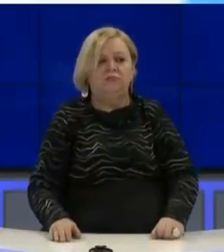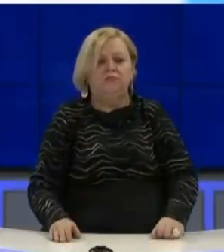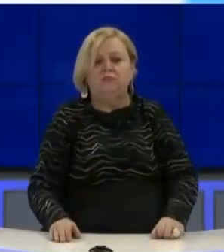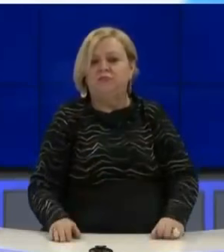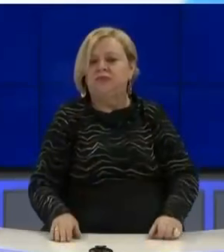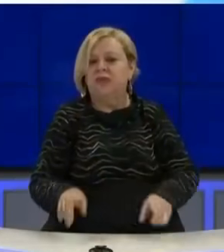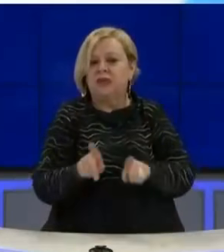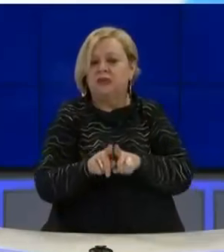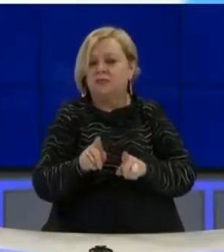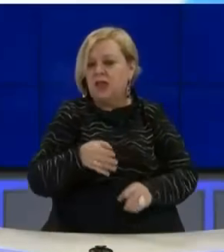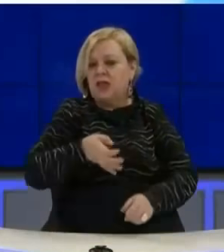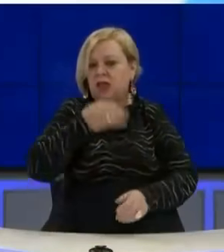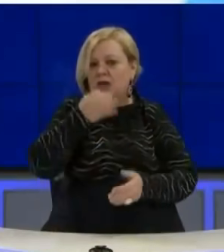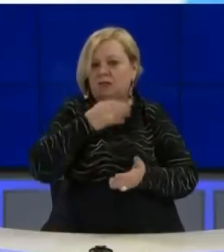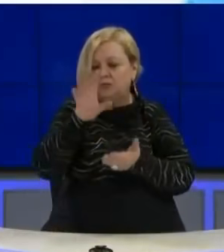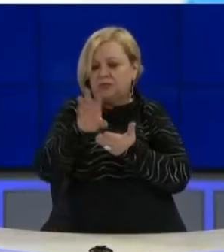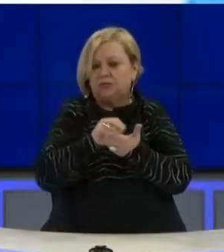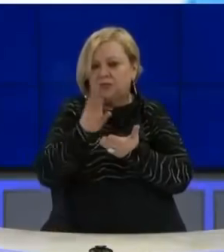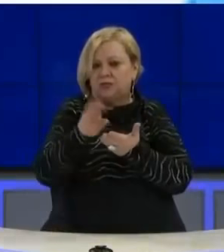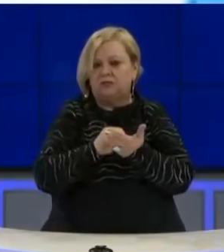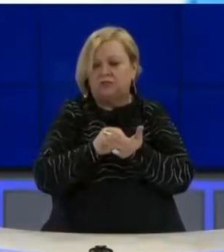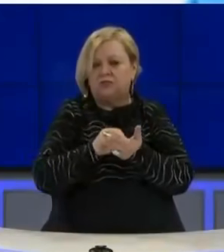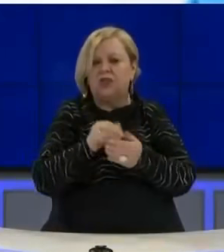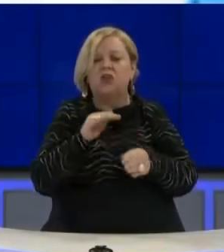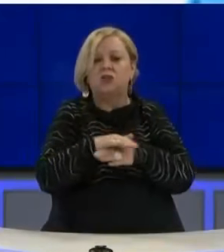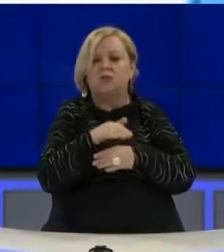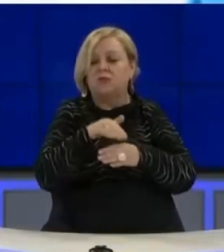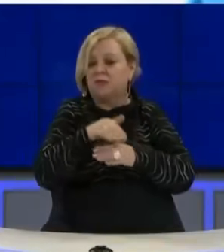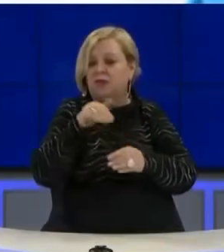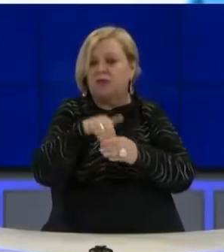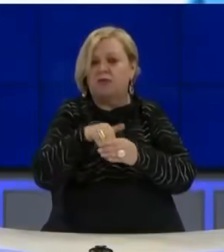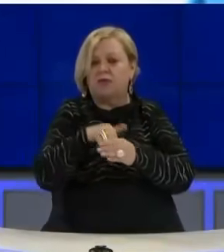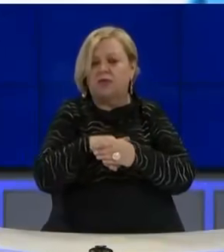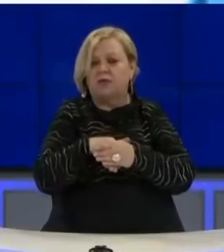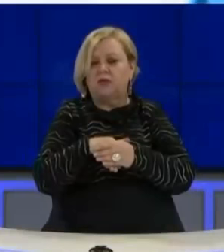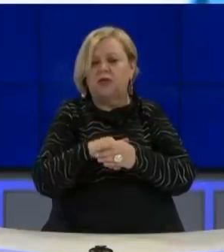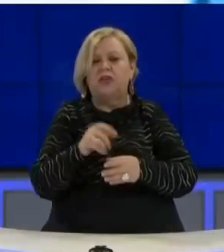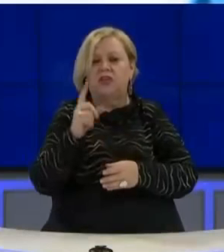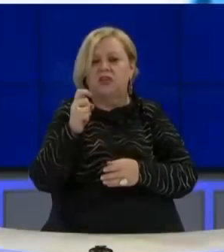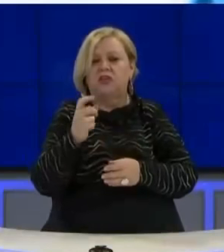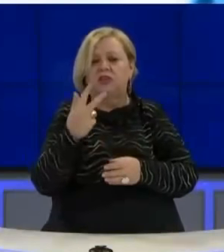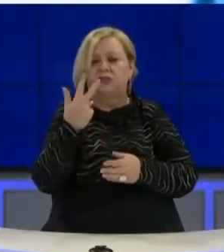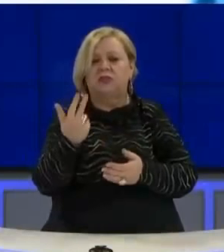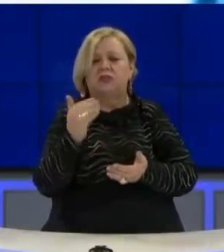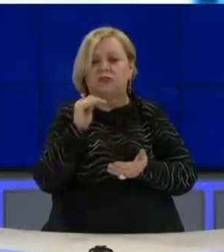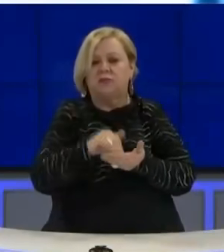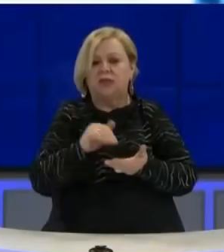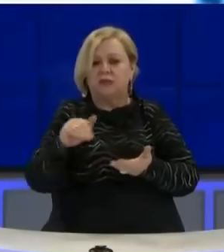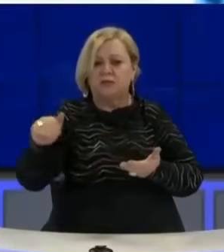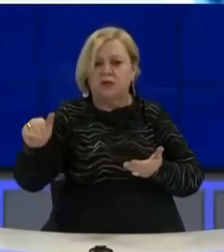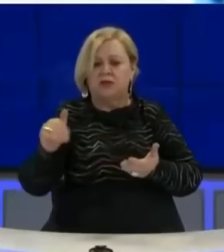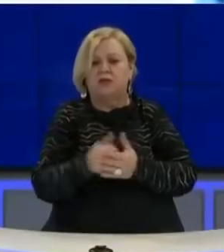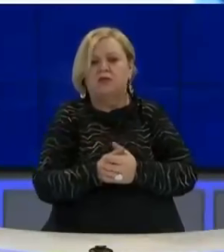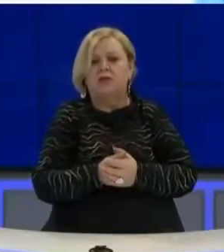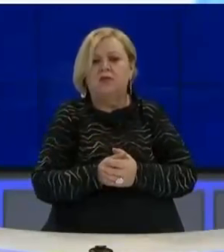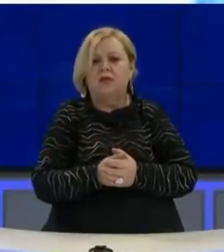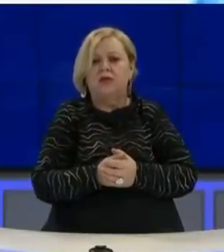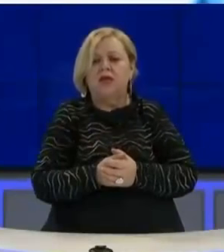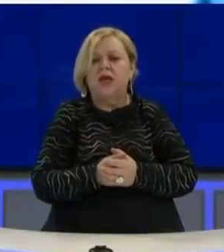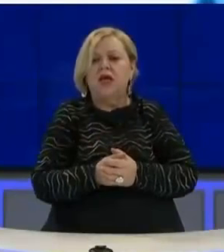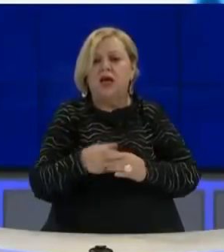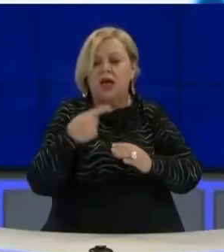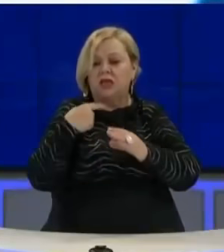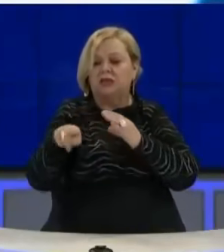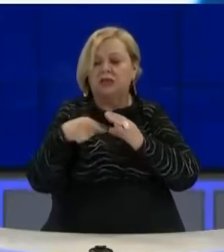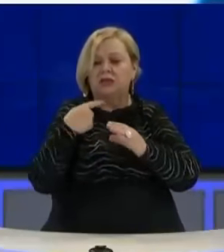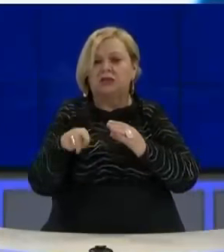Sipas të dhënave të cilat i kemi pranuar nga shërbimi votues, kanë qenë të pranuara rreth 135.000 e-maila në adresë të shërbimit votues